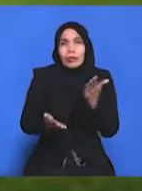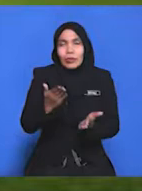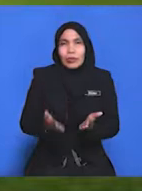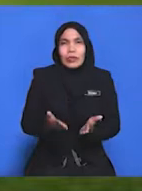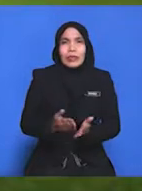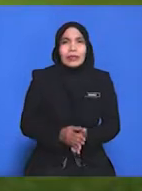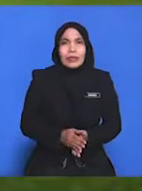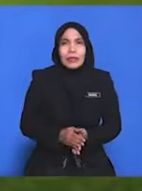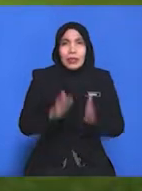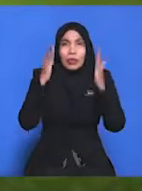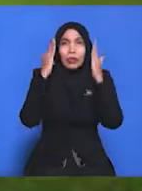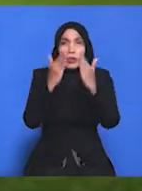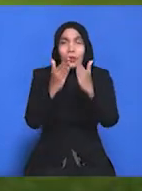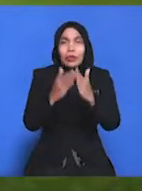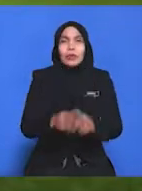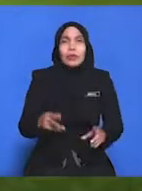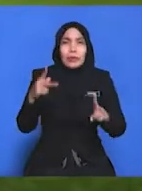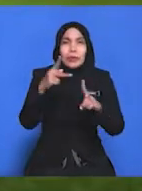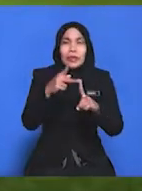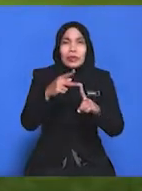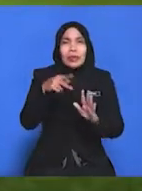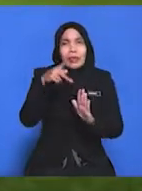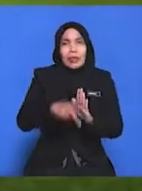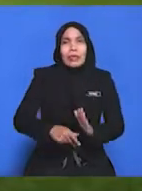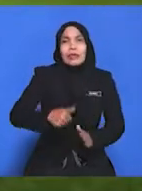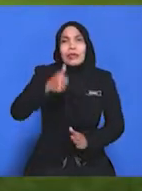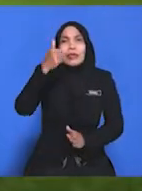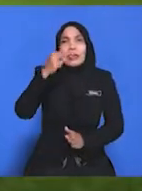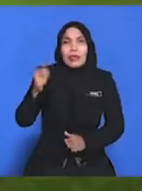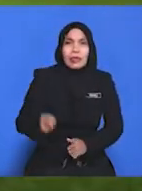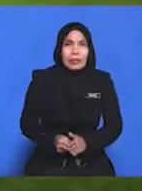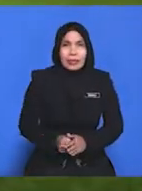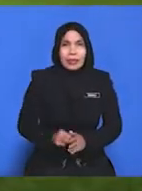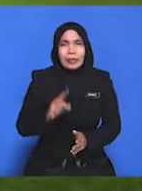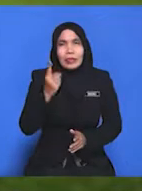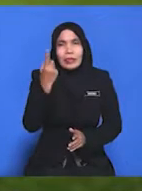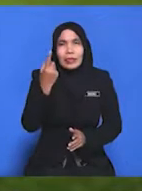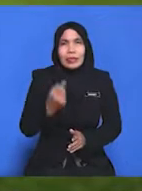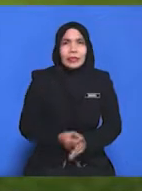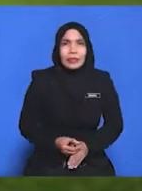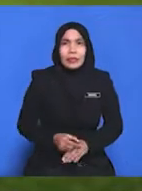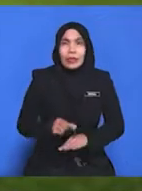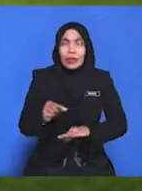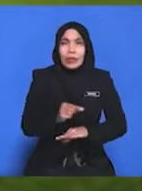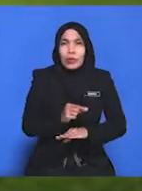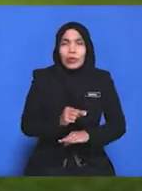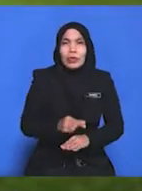kemenangan semata-mata dan menggunakan segala kemahiran yang ada untuk mengalahkan lawan.